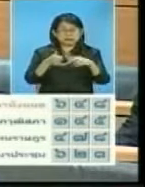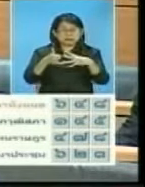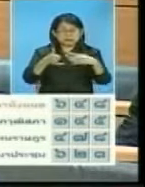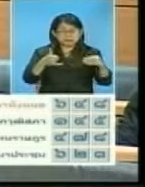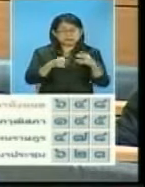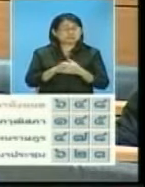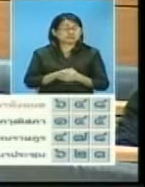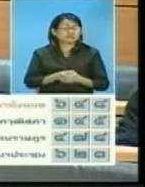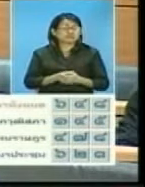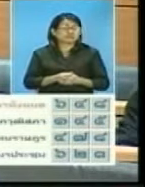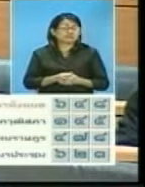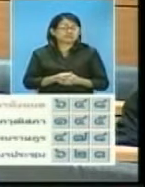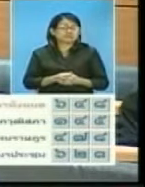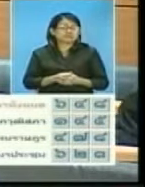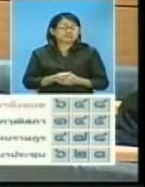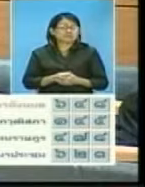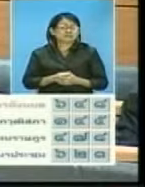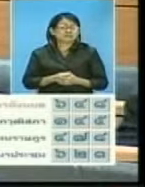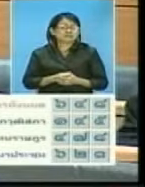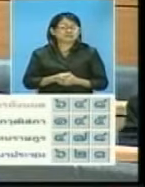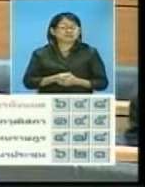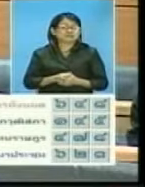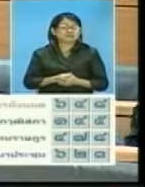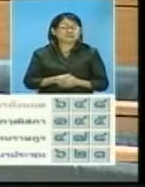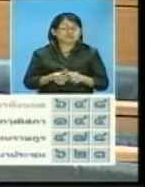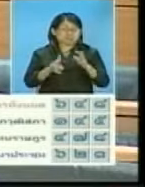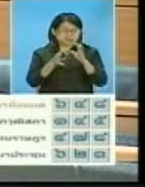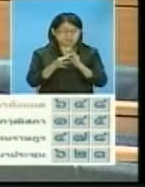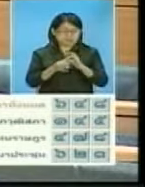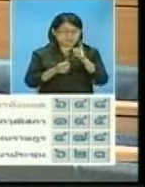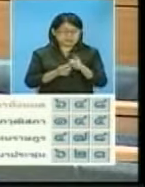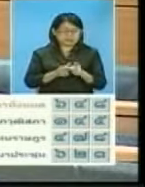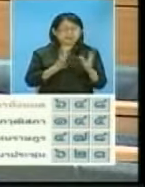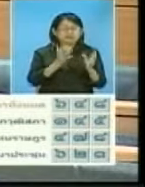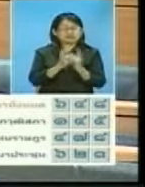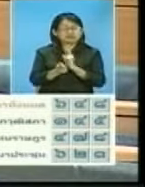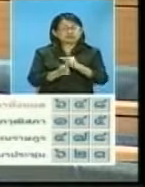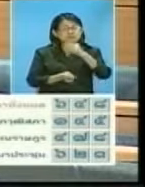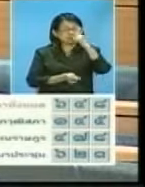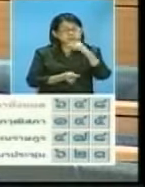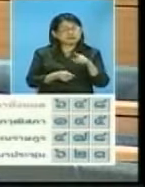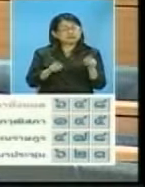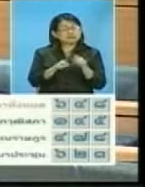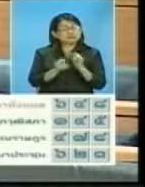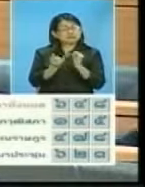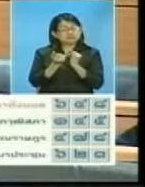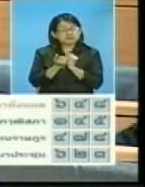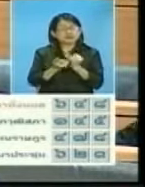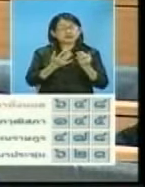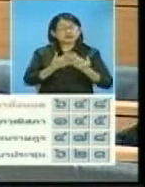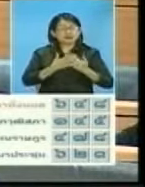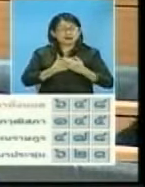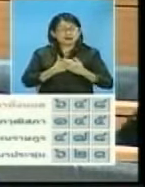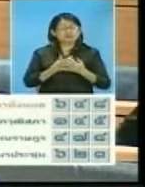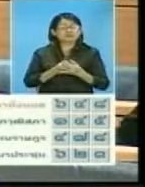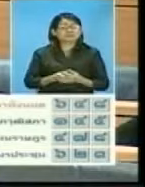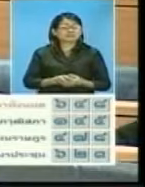ายเลือดมักจะมีความโดยเฉพาะอย่างยิ่งในสังคมไทยนั้นเราจะมีความผูกพันกันถ้าคนเหล่